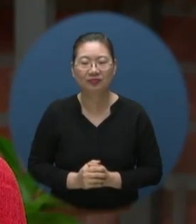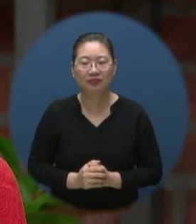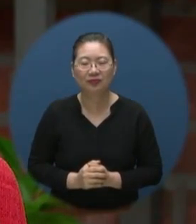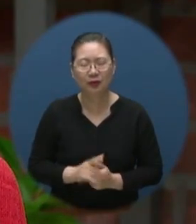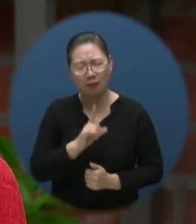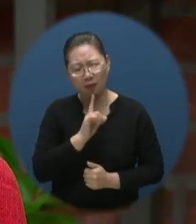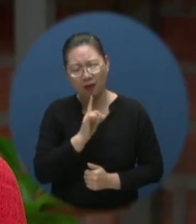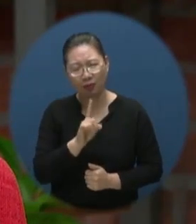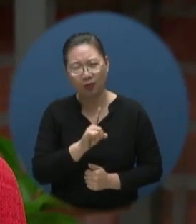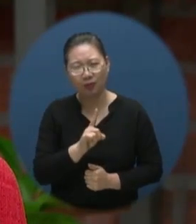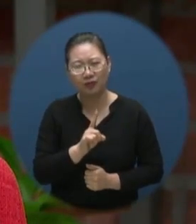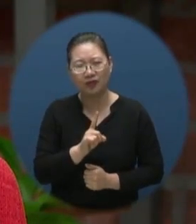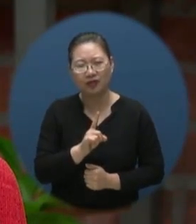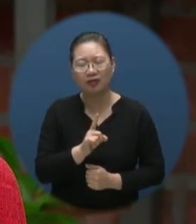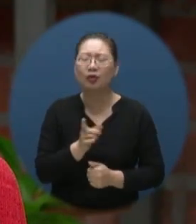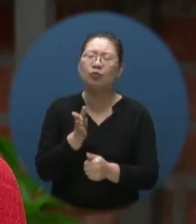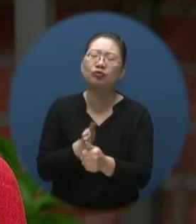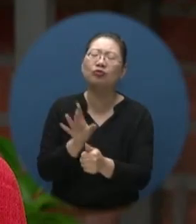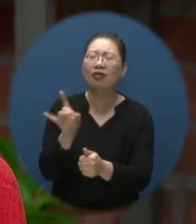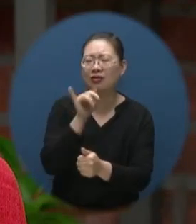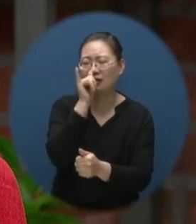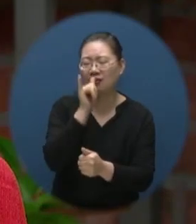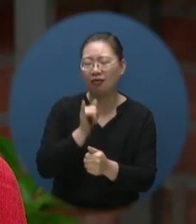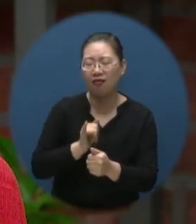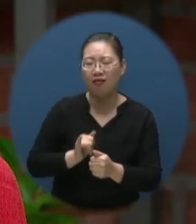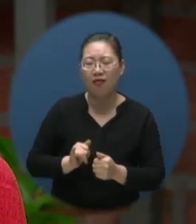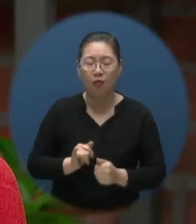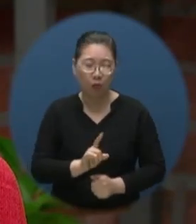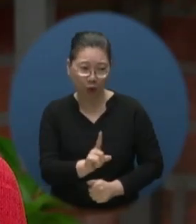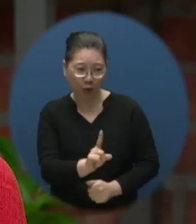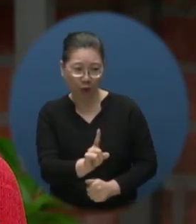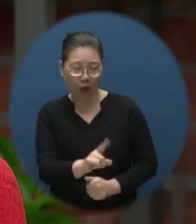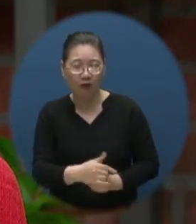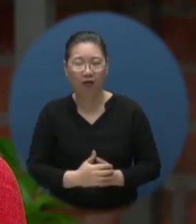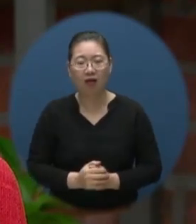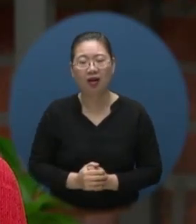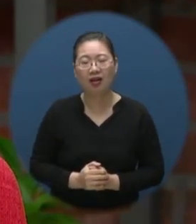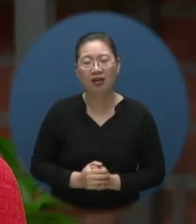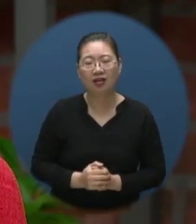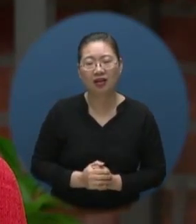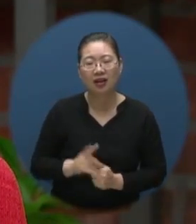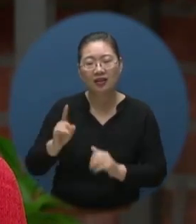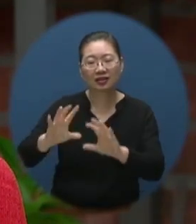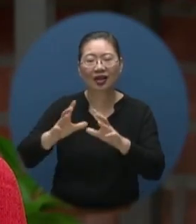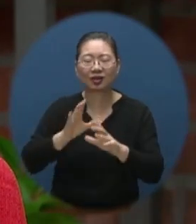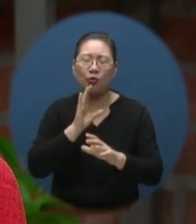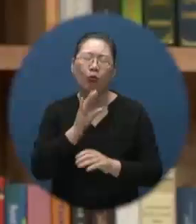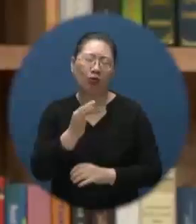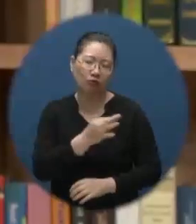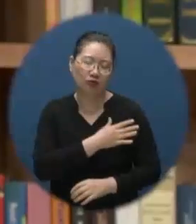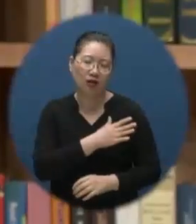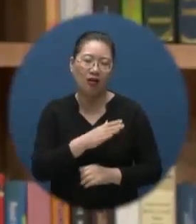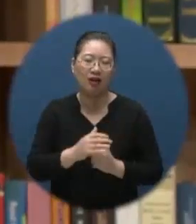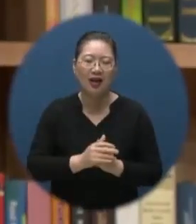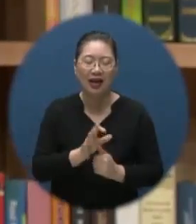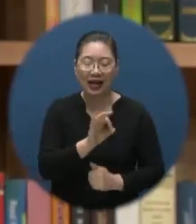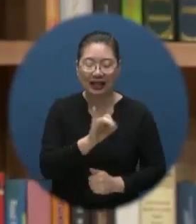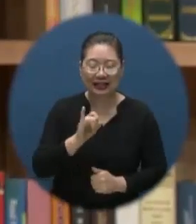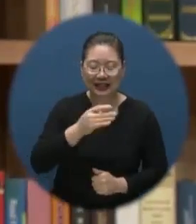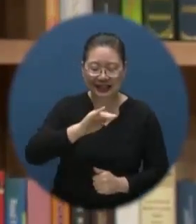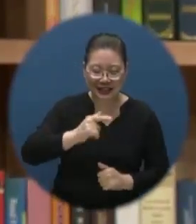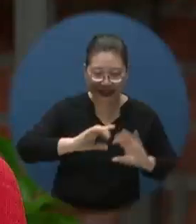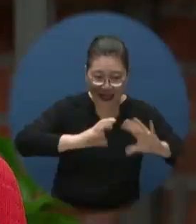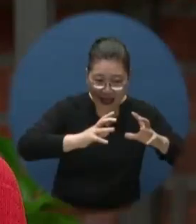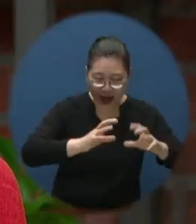말씀이 내 부탁 하나 있다 그래요. 뭔데요 했더니 그 나라 참 부자야. 이란이 부자다?